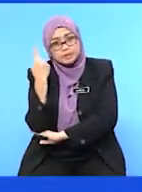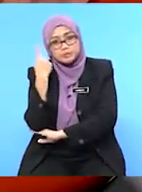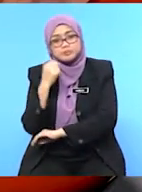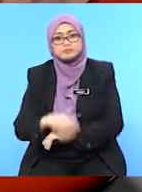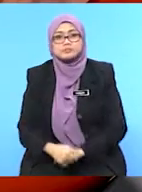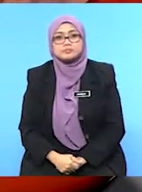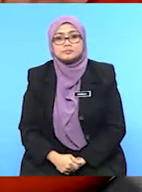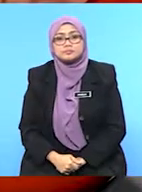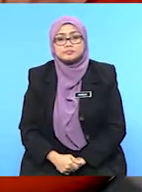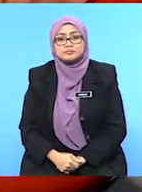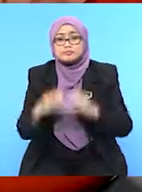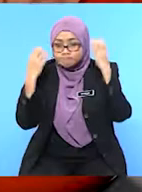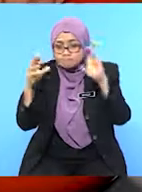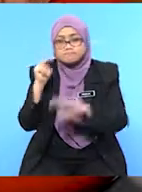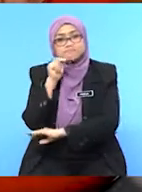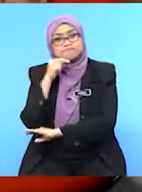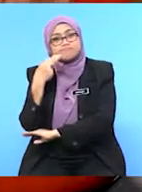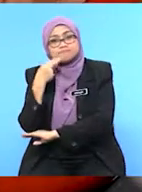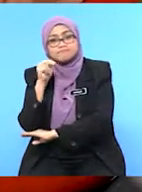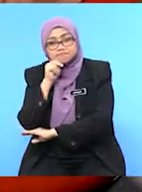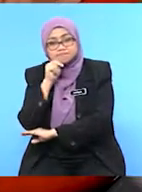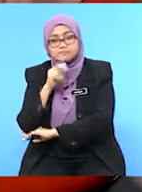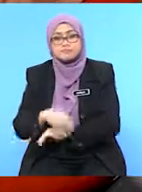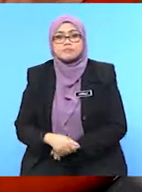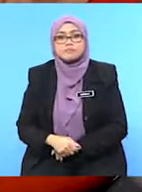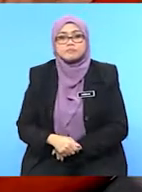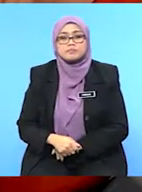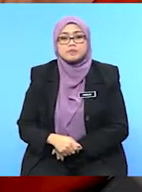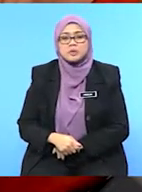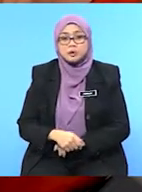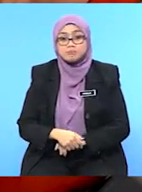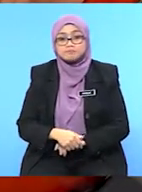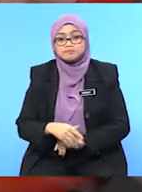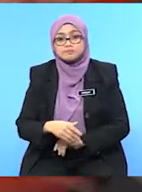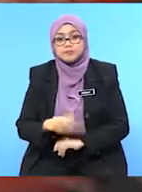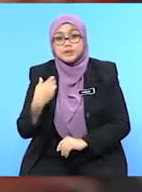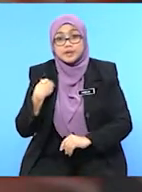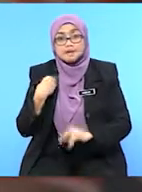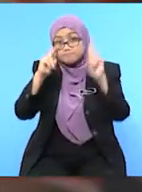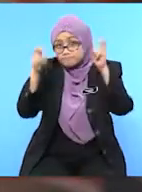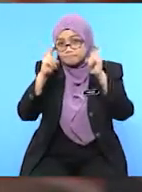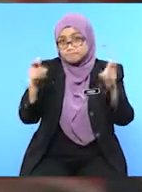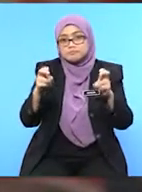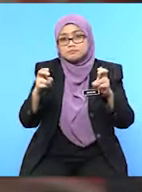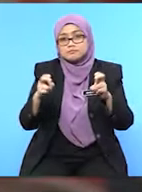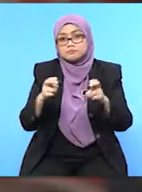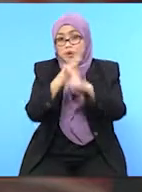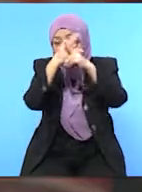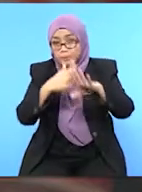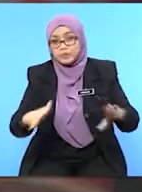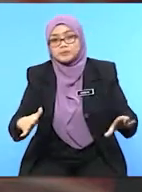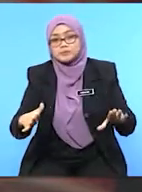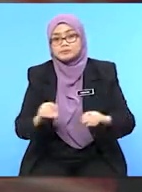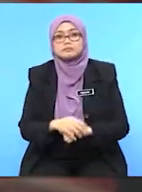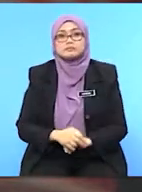baik diguyur Hana selain kepada SP keharmonian tadi itu resep saya bahwa pembangunan yang bertulisan juga dapat